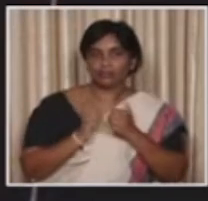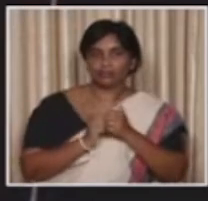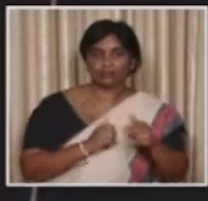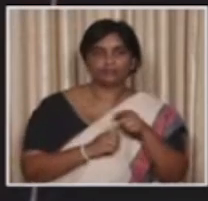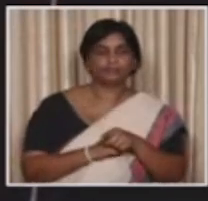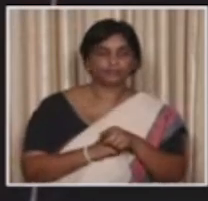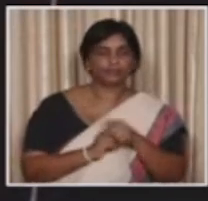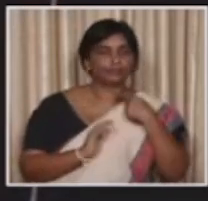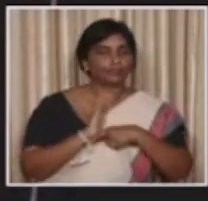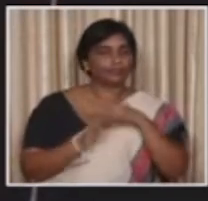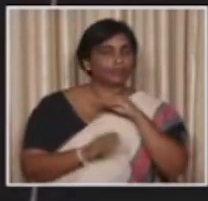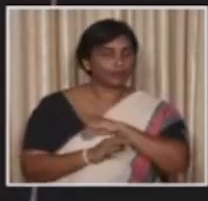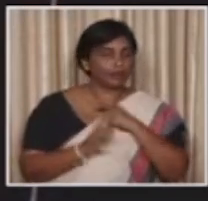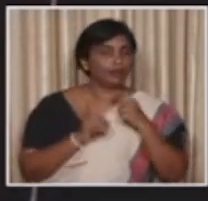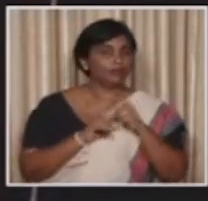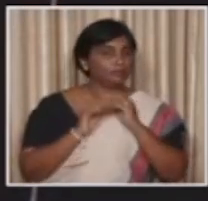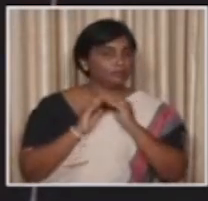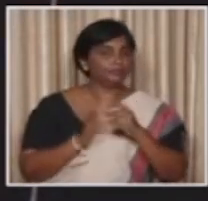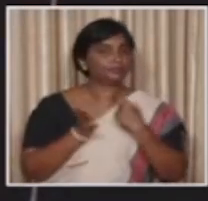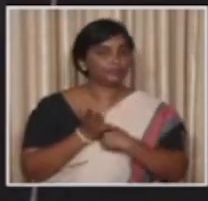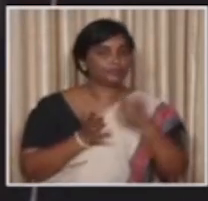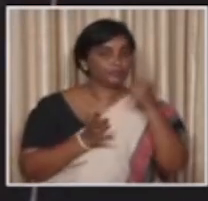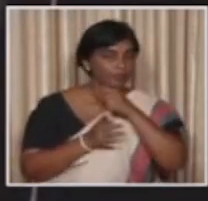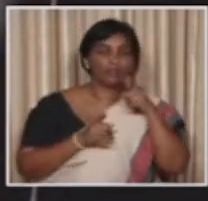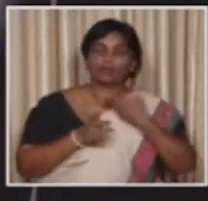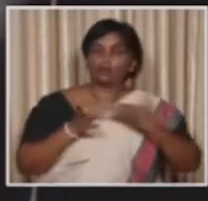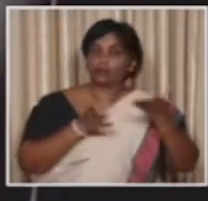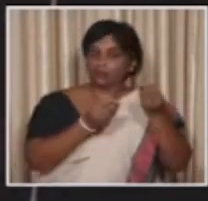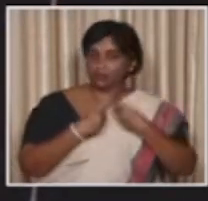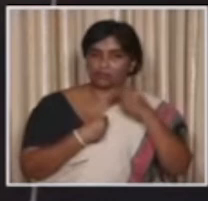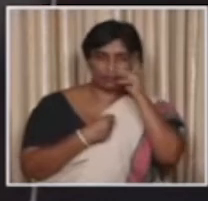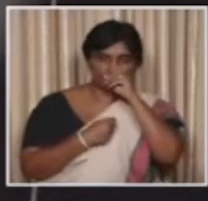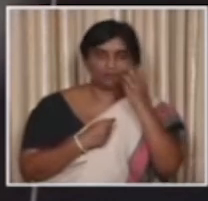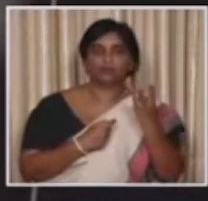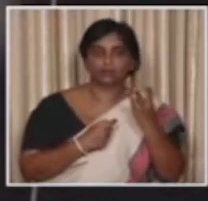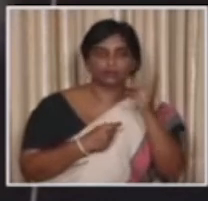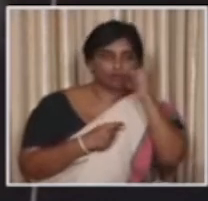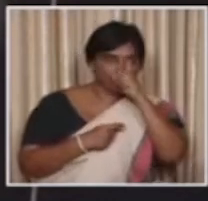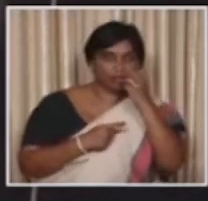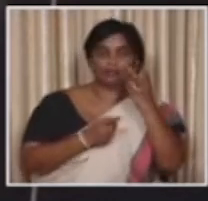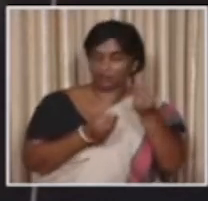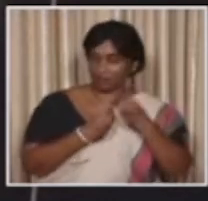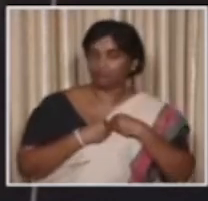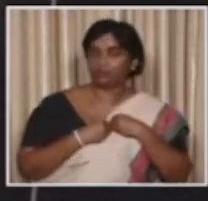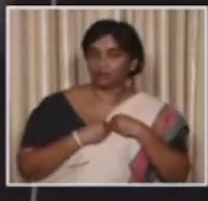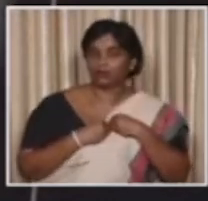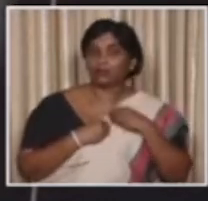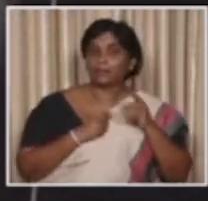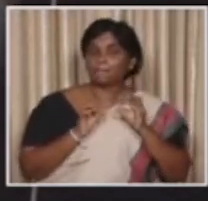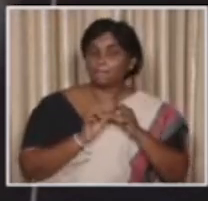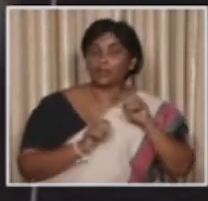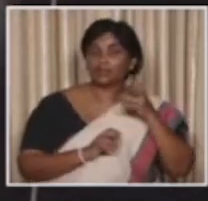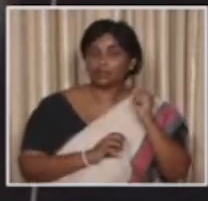දේශීය ආදම්බතු දෙපාර්තමේන්තුවයි රේගුවයි සුරාබතු දෙපාර්තමේන්තුවයි අපිට දෙන්න මාස 3කට. මාස 3කට ඔබතුමා දෙන්න ඒ